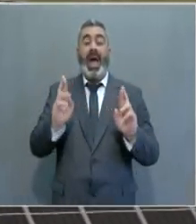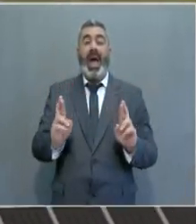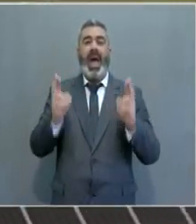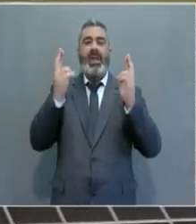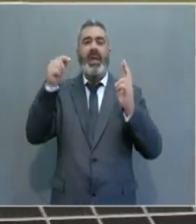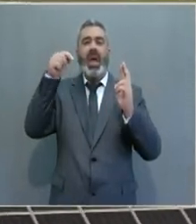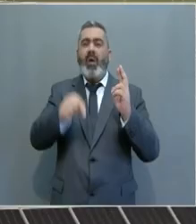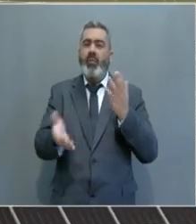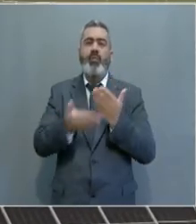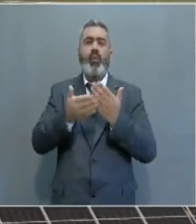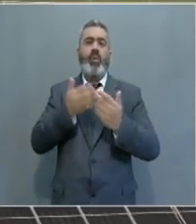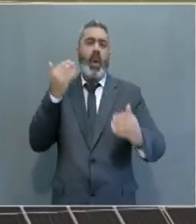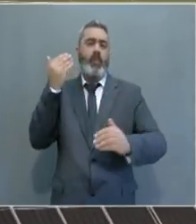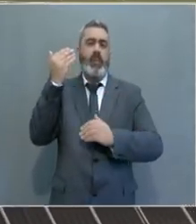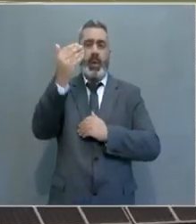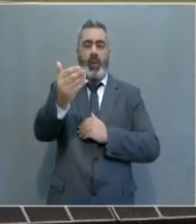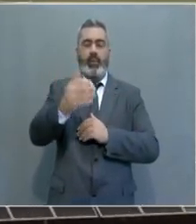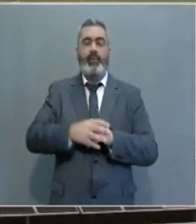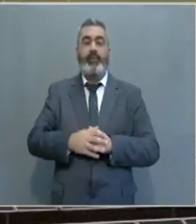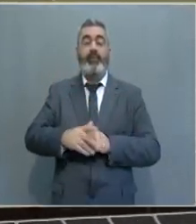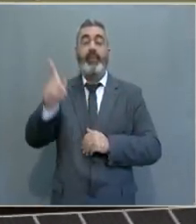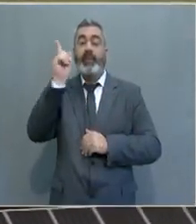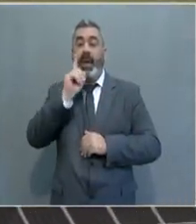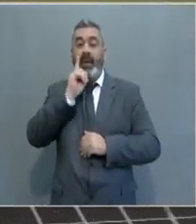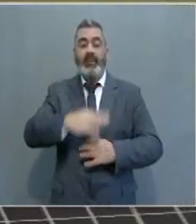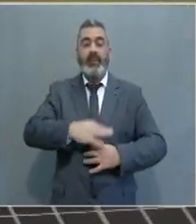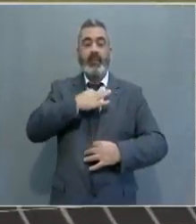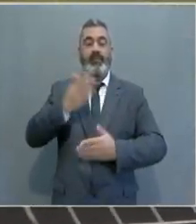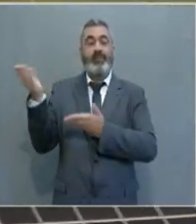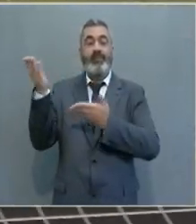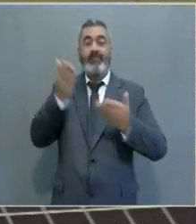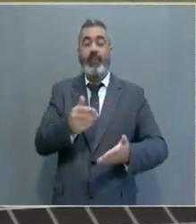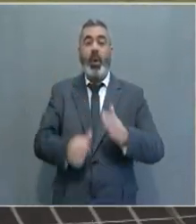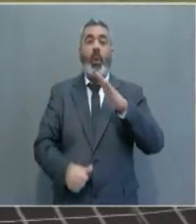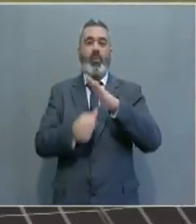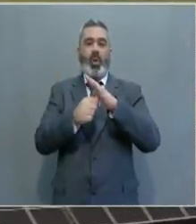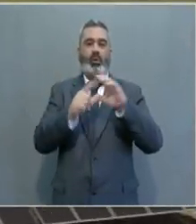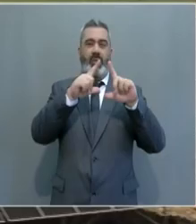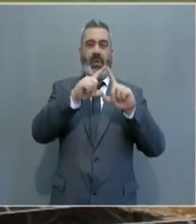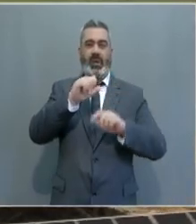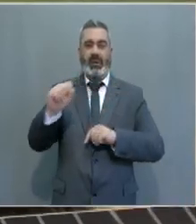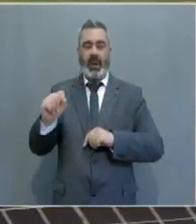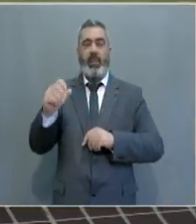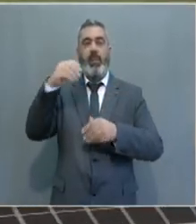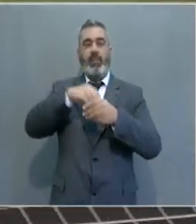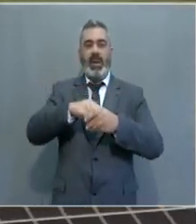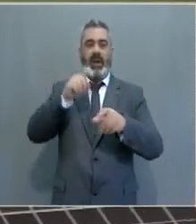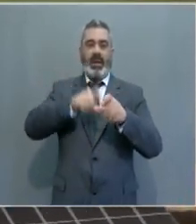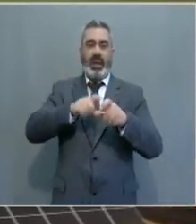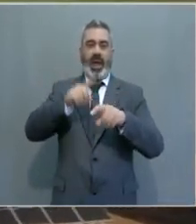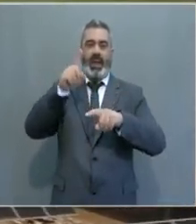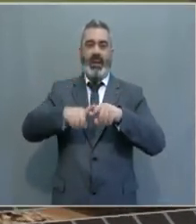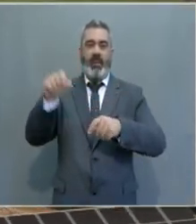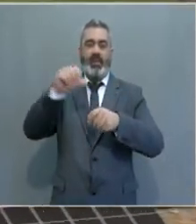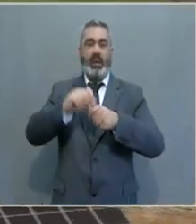ένα βιώσιμο μέλλον. Κυρίες και κύριοι, καλωσορίζουμε τον Πρόεδρο του Διοικητικού Συμβουλίου του Ομίλου Ελληνικά Πετρέλαια,